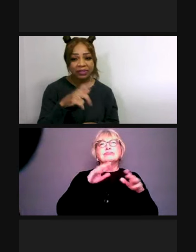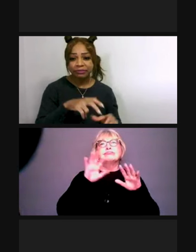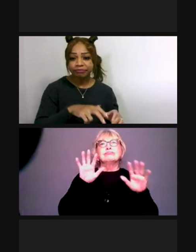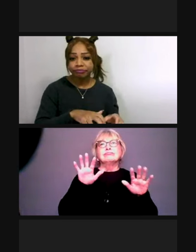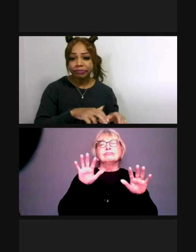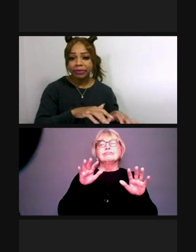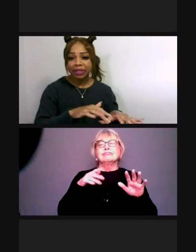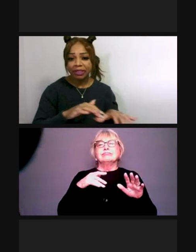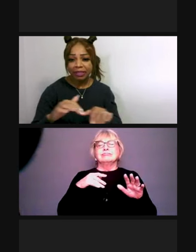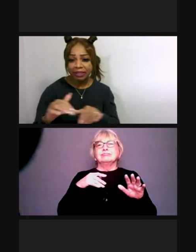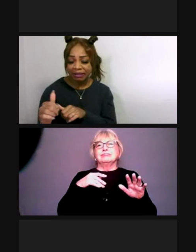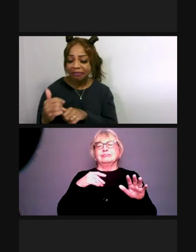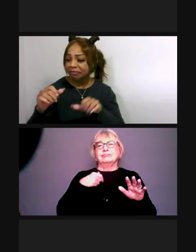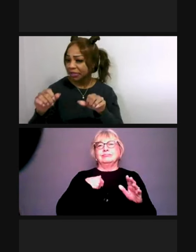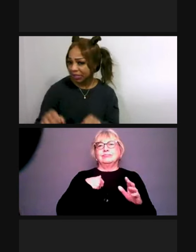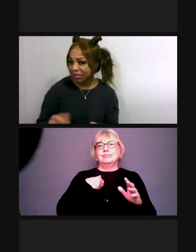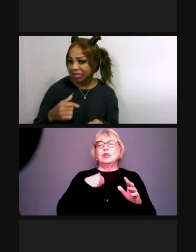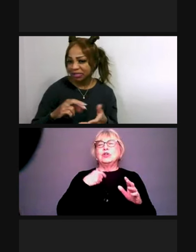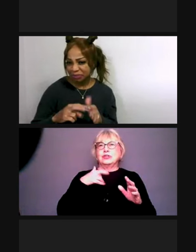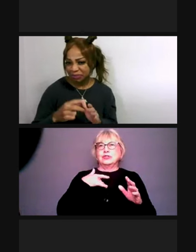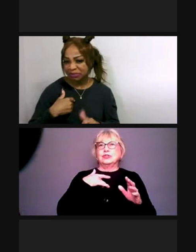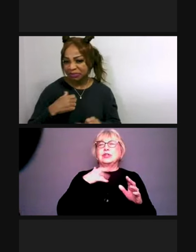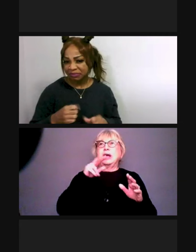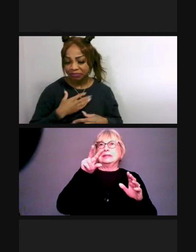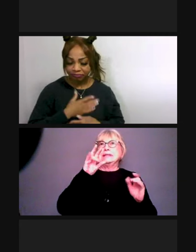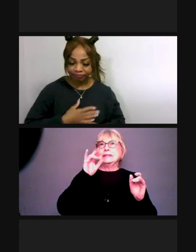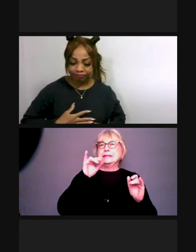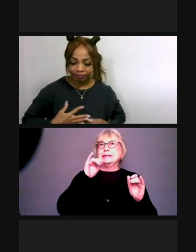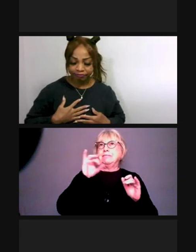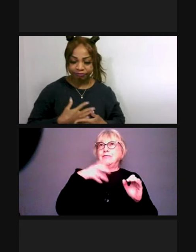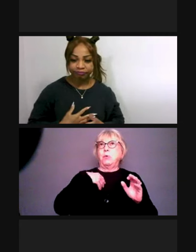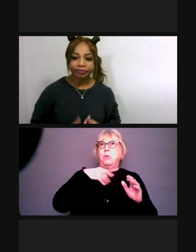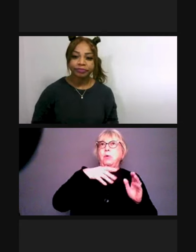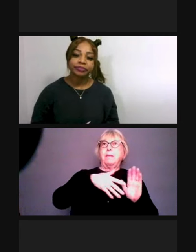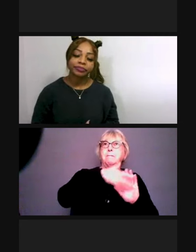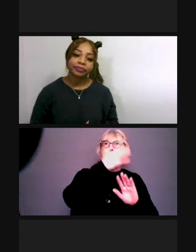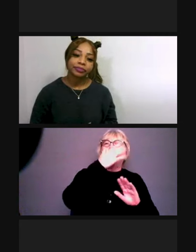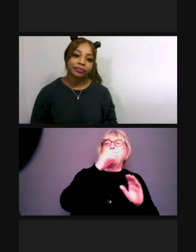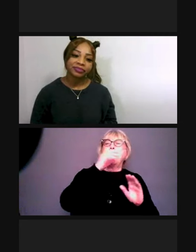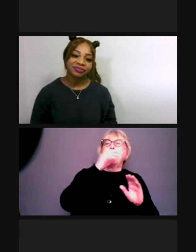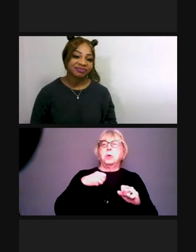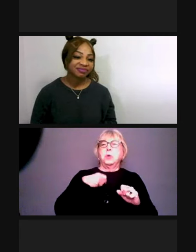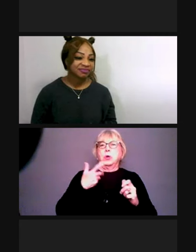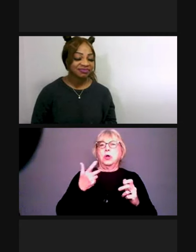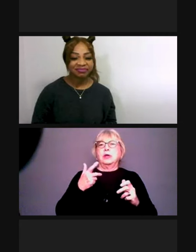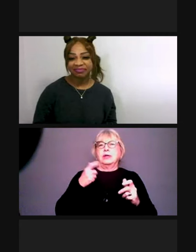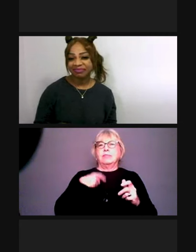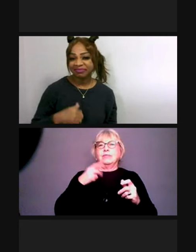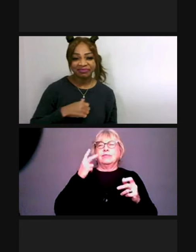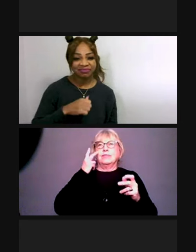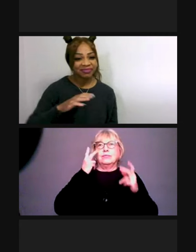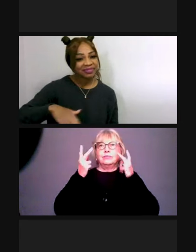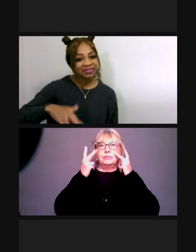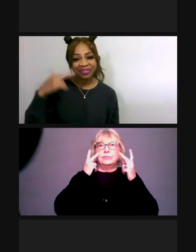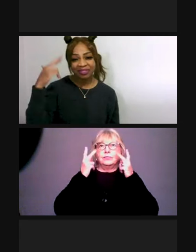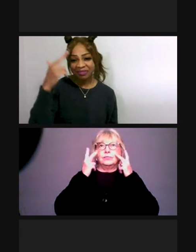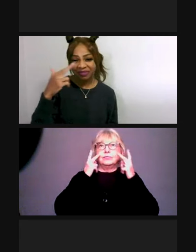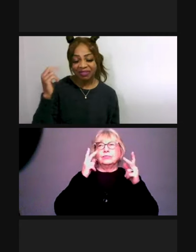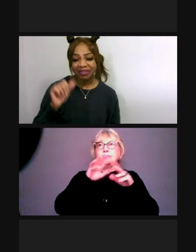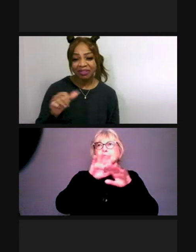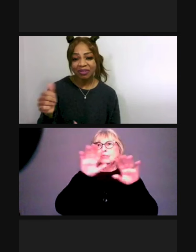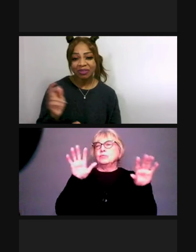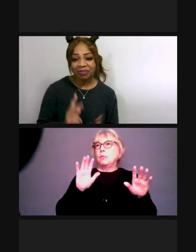suis dit que je serais en mesure de quitter quand je peux et les stimuli sensoriels étaient gardés au minimum.